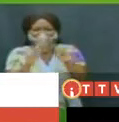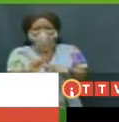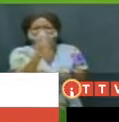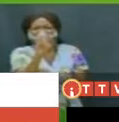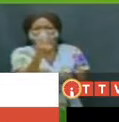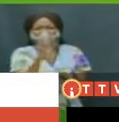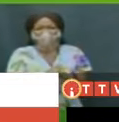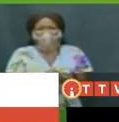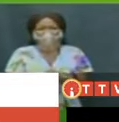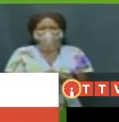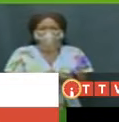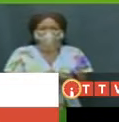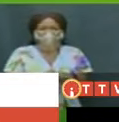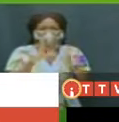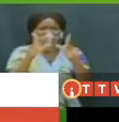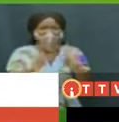anthu